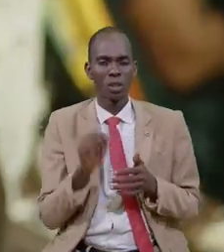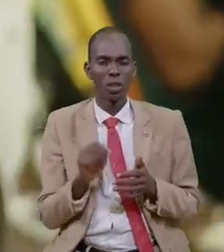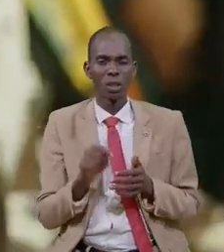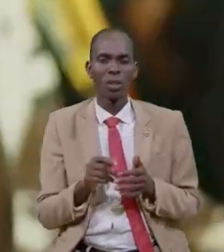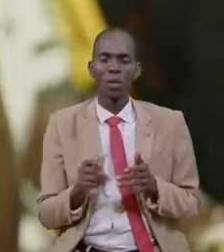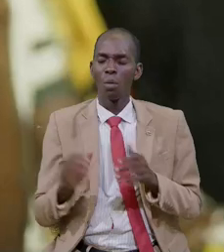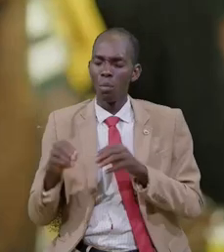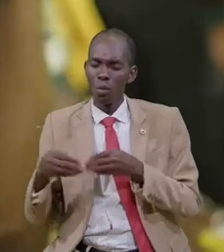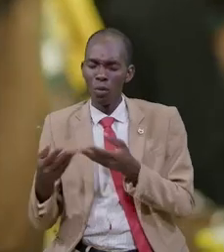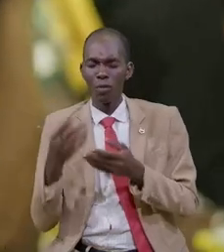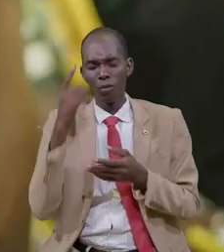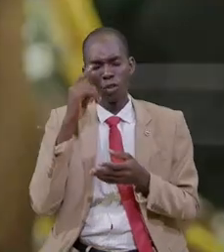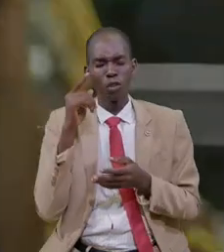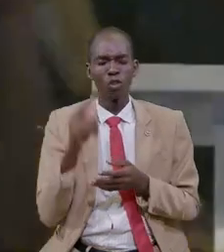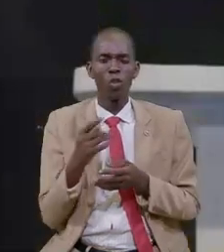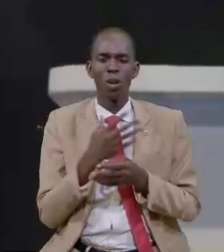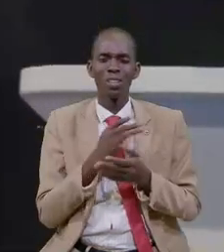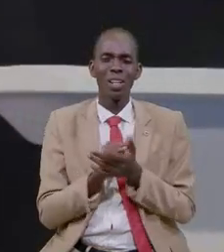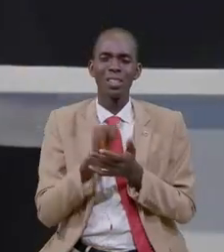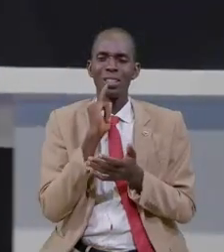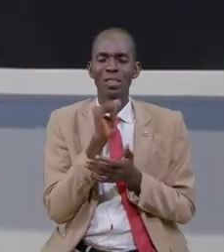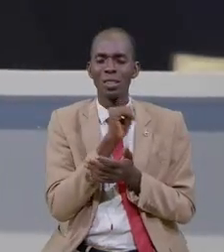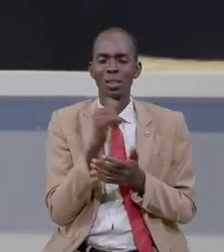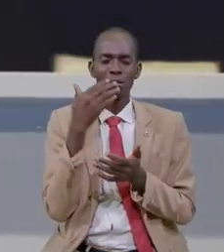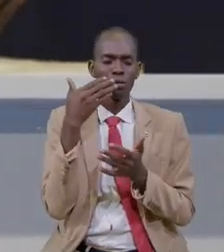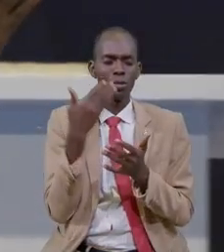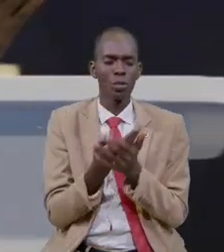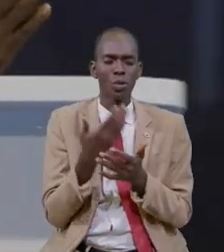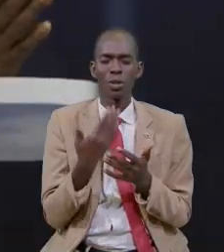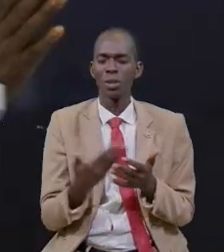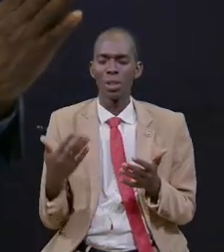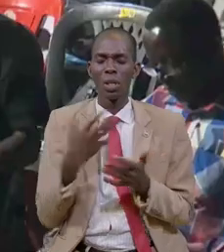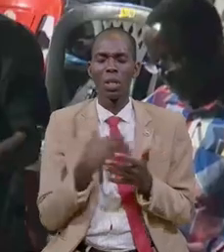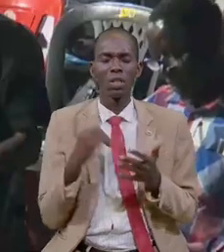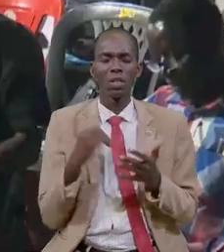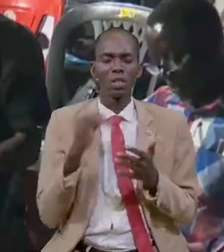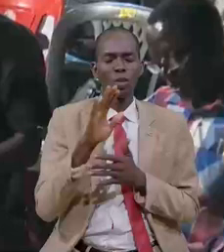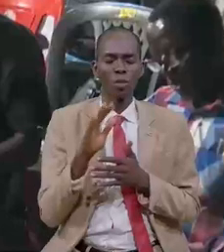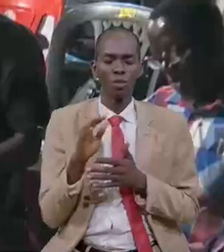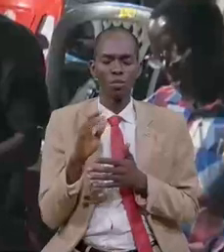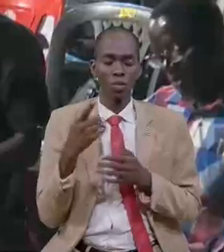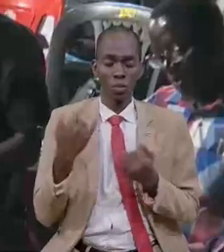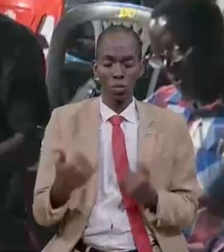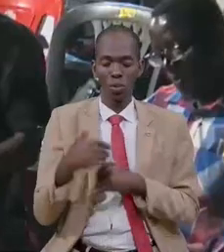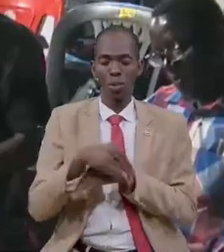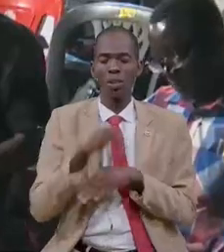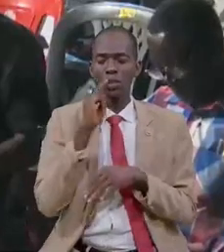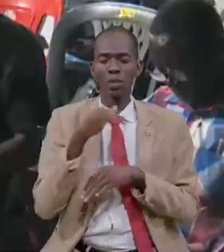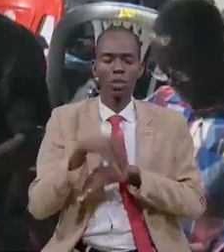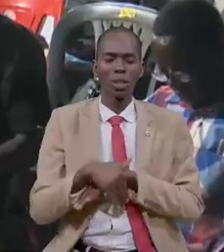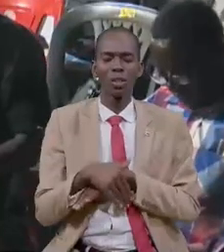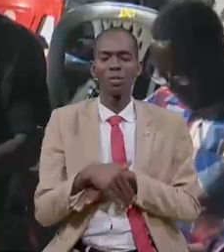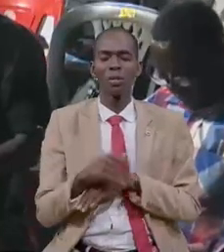toi. La prospérité, ça c'est une bonne chose. Et ce soir, c'est la soirée, tu l'auras.